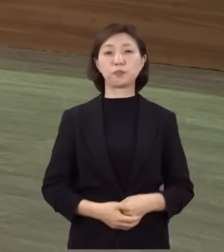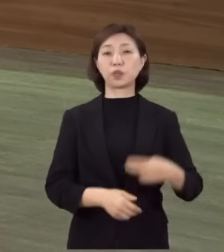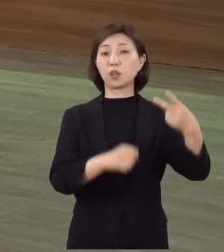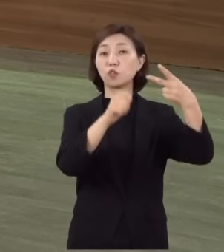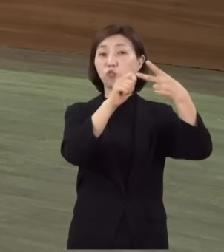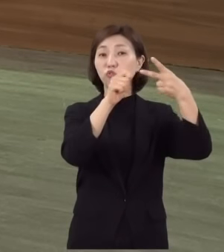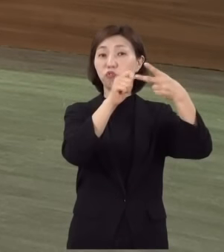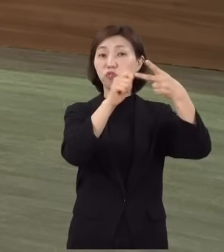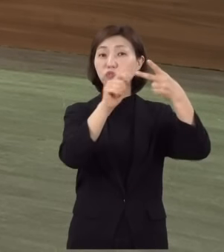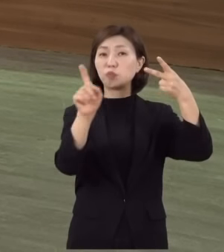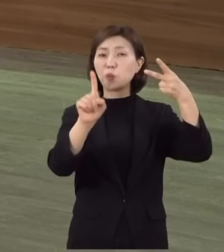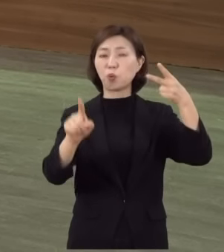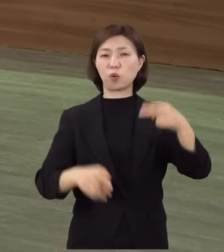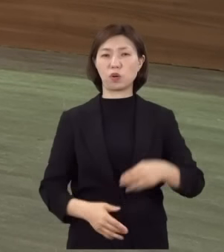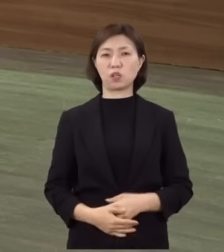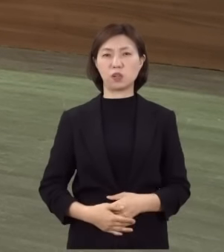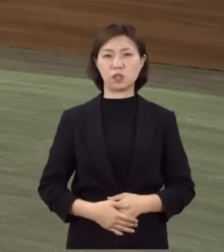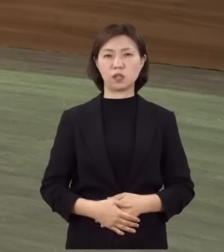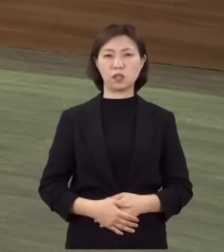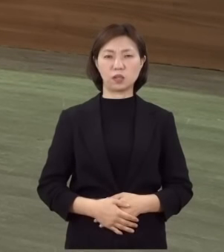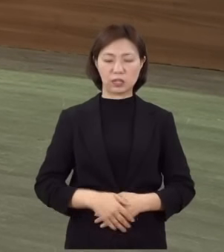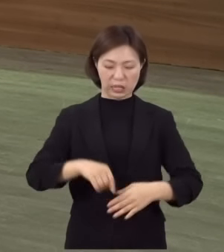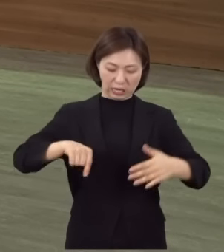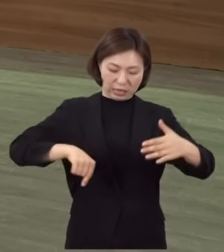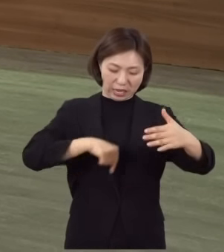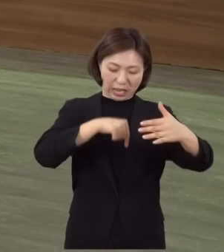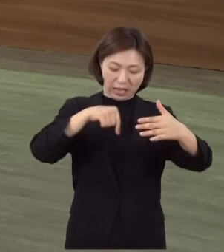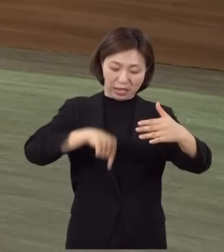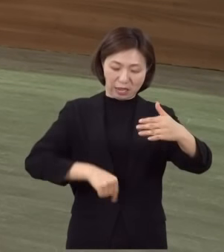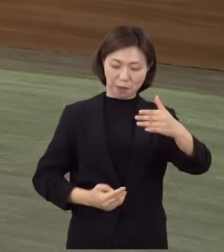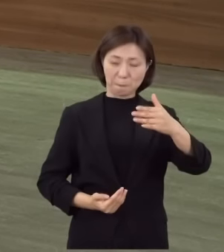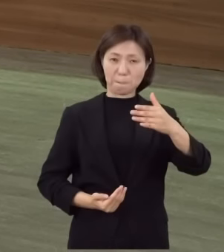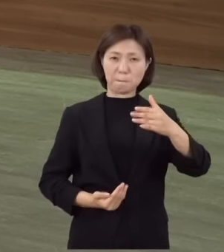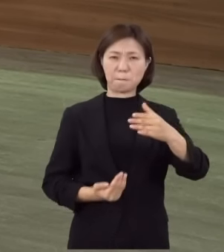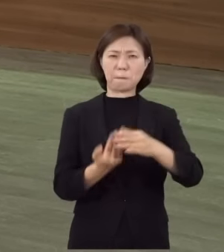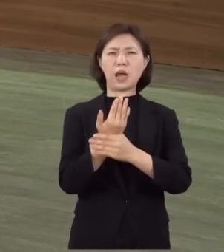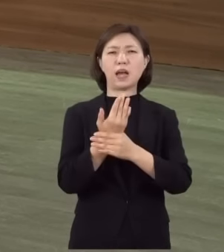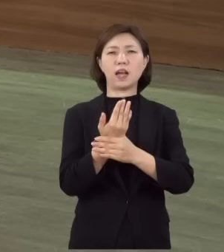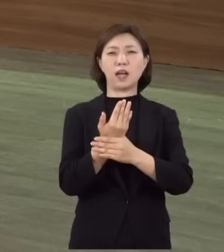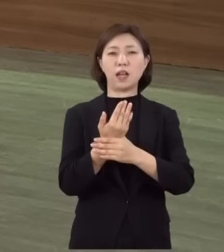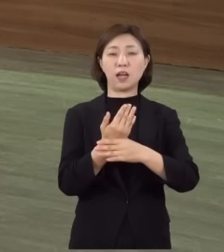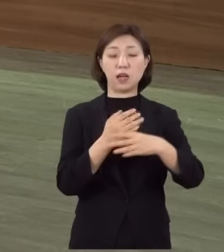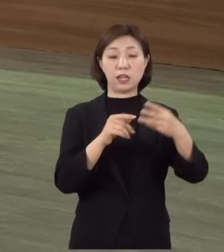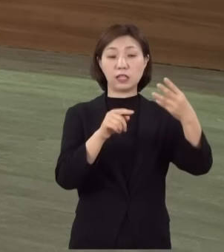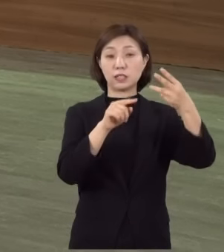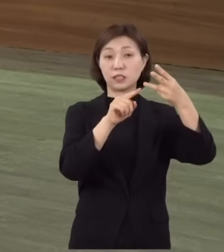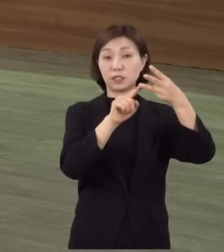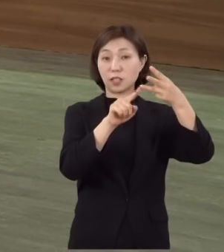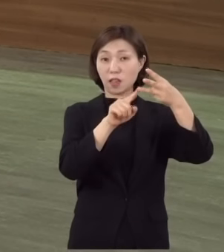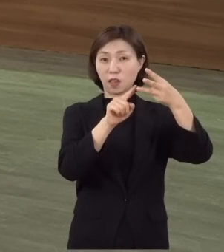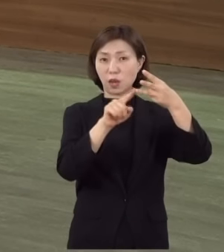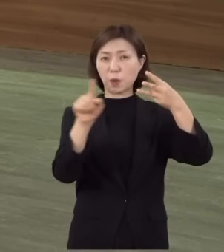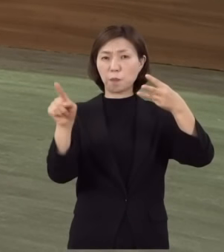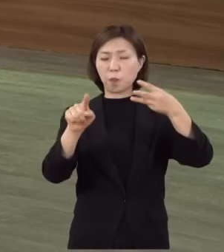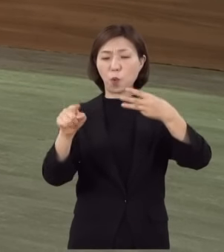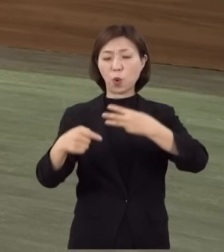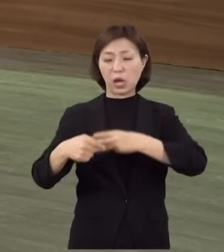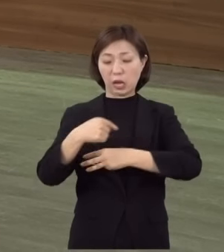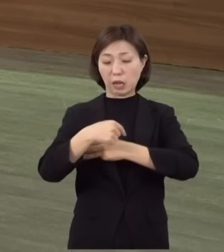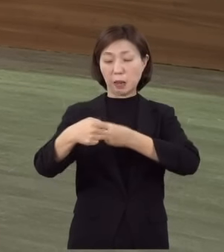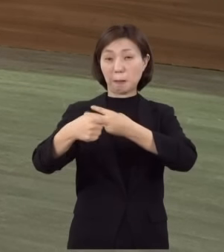되겠습니다 둘째는 안에서 생기는 병이며 셋째는